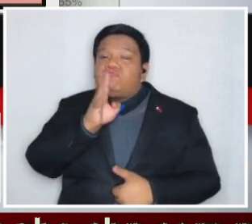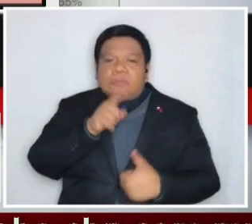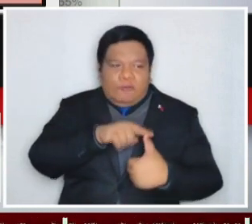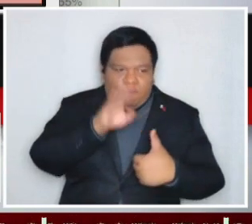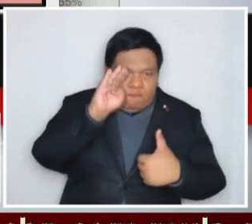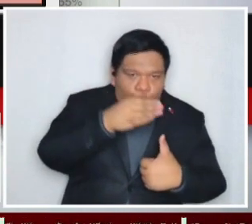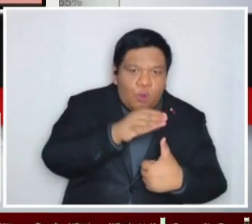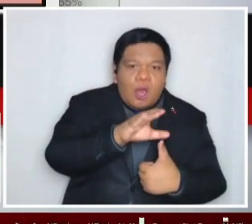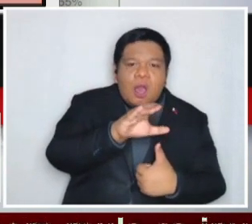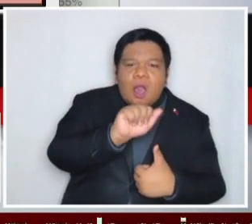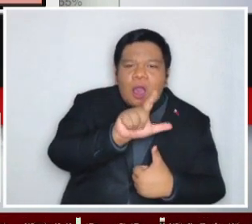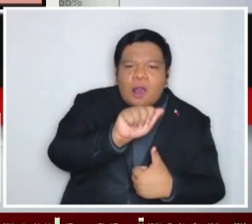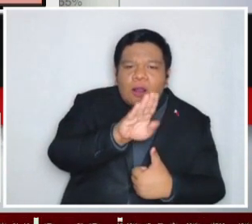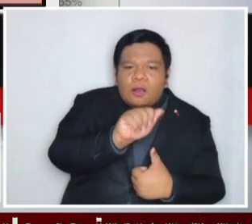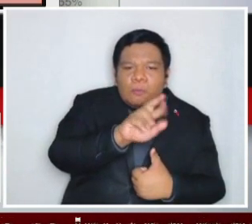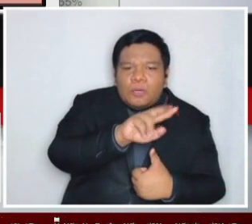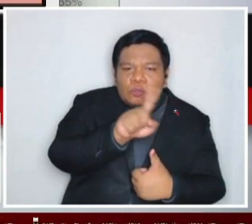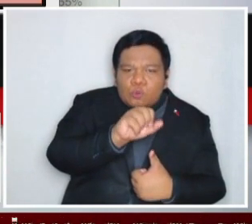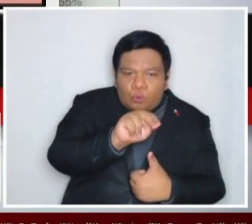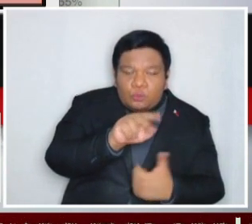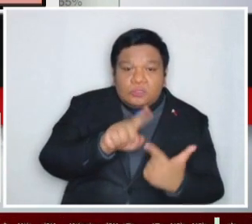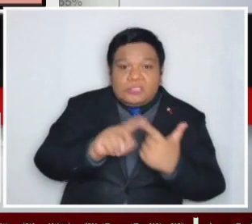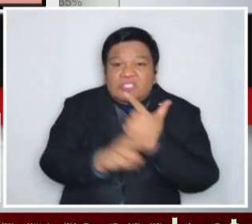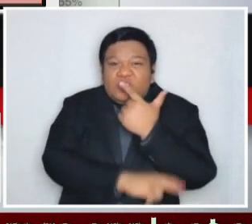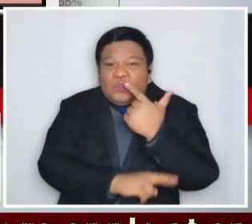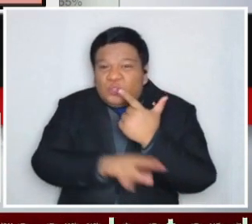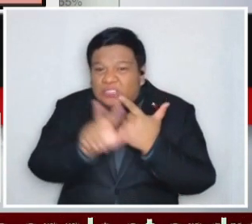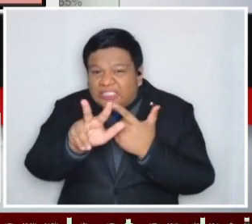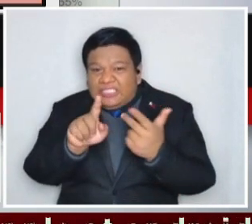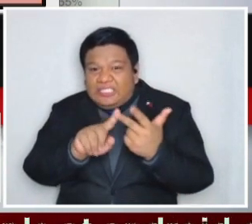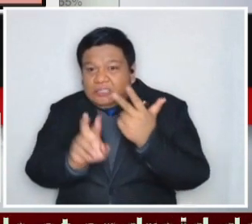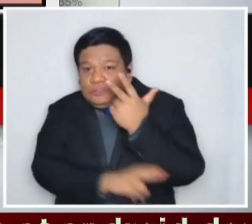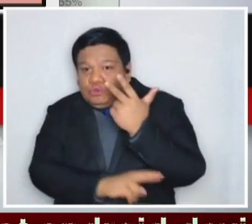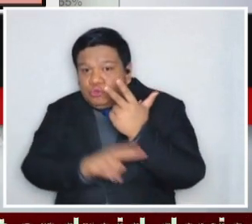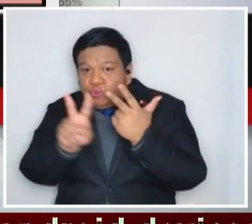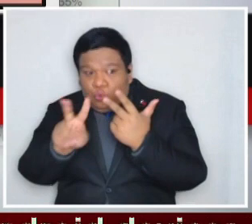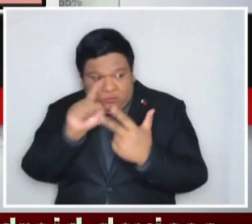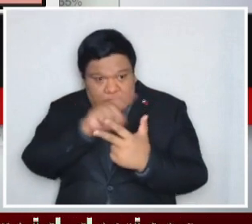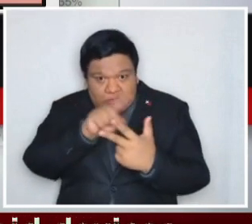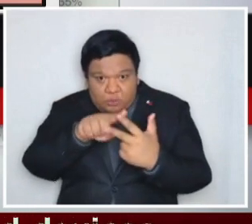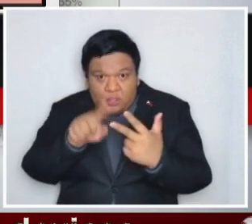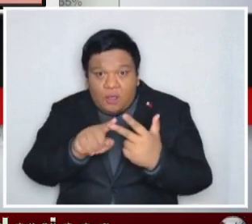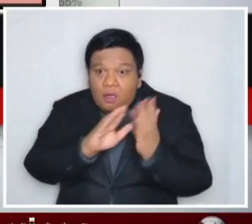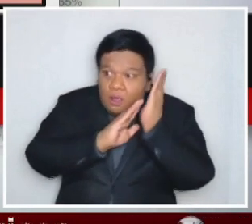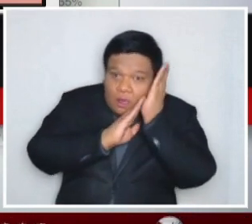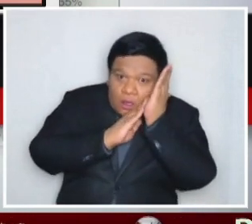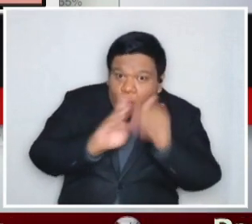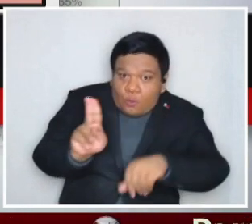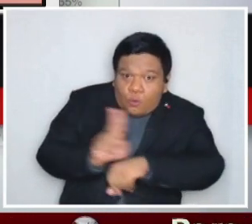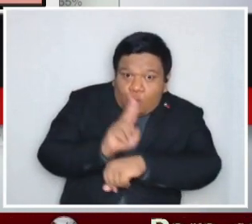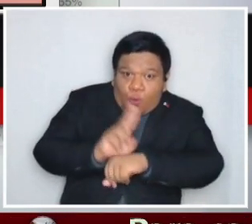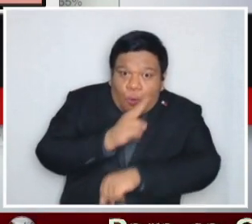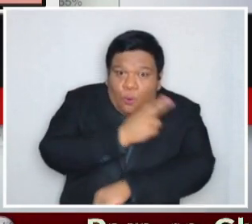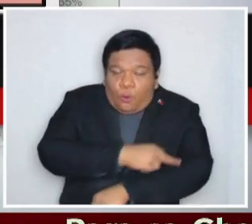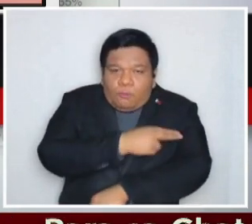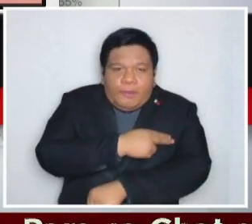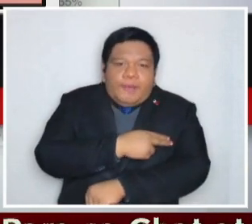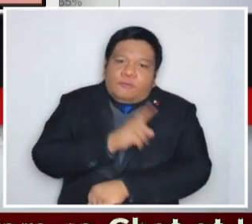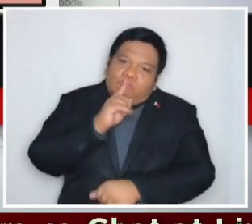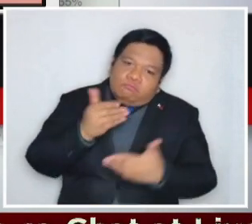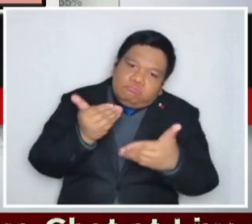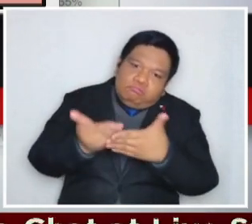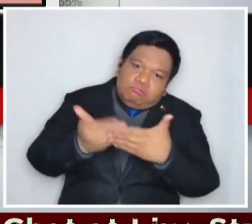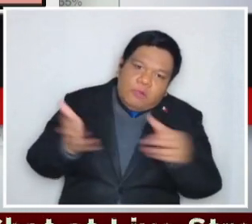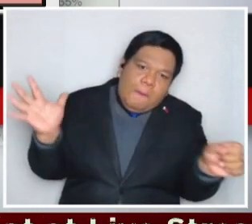2, kung saan parehong bed utilization nila, lahat ng kanilang bed utilization ay naka-high risk na, at